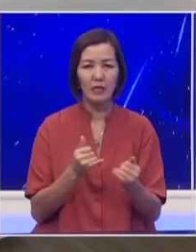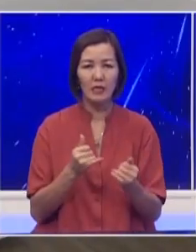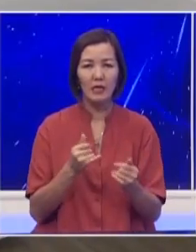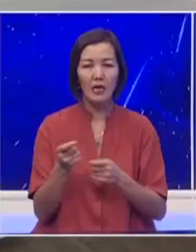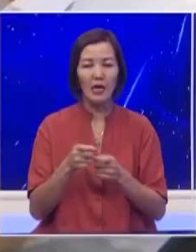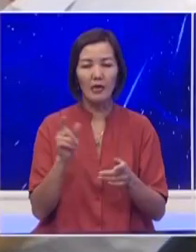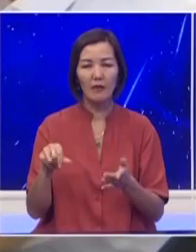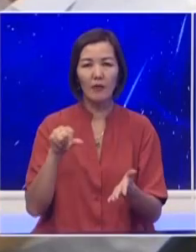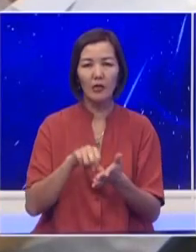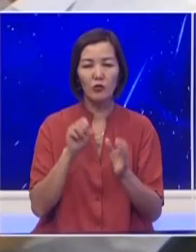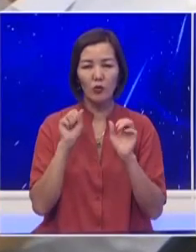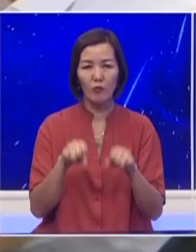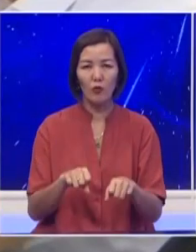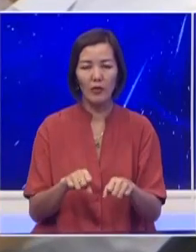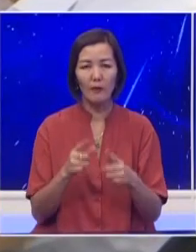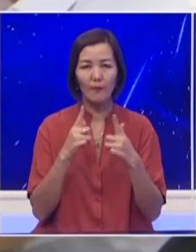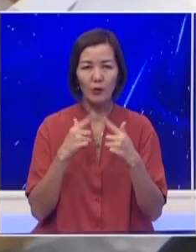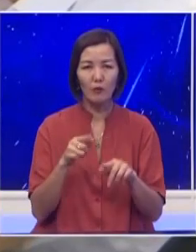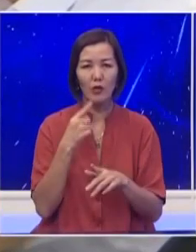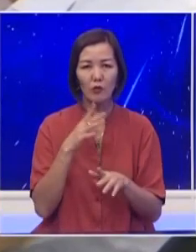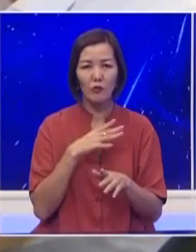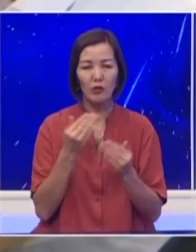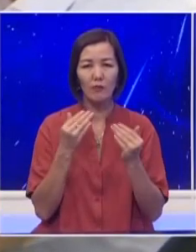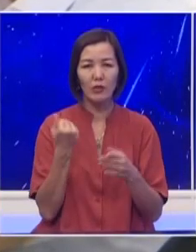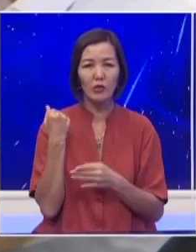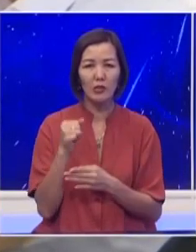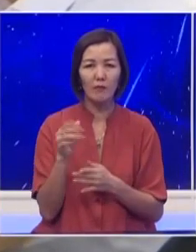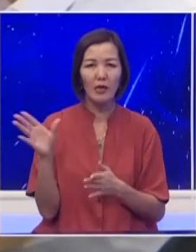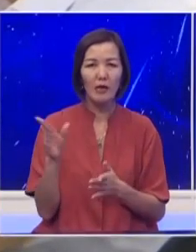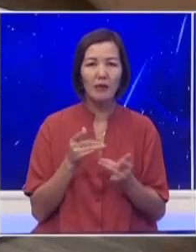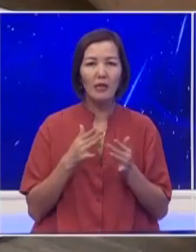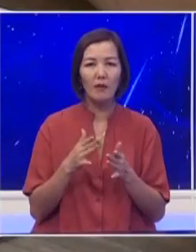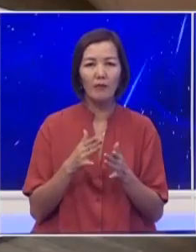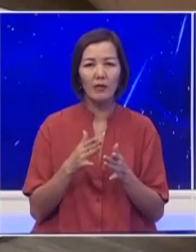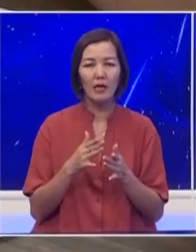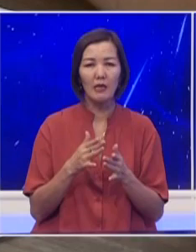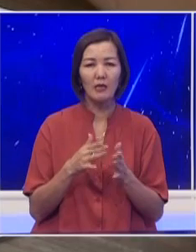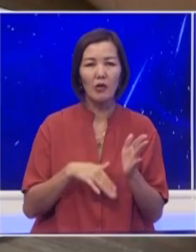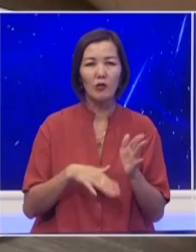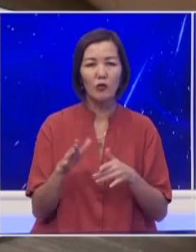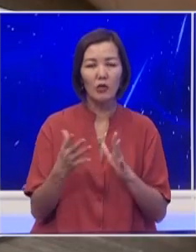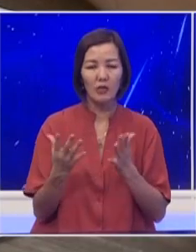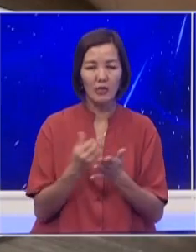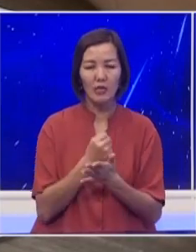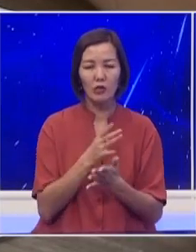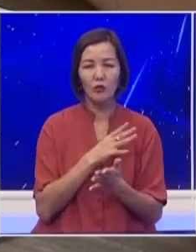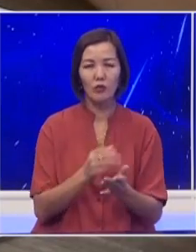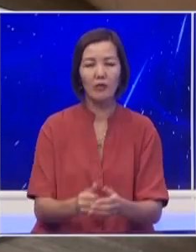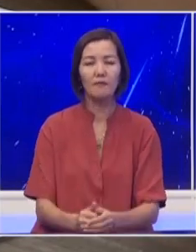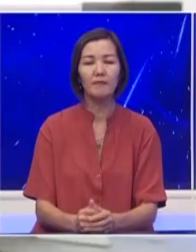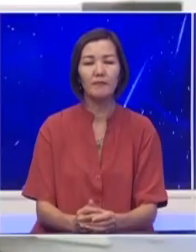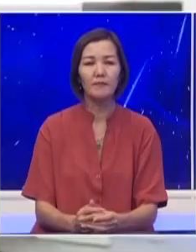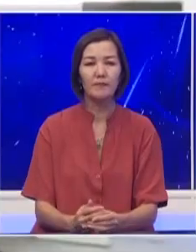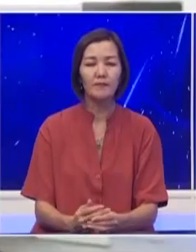қатысу құқығына ие болған. Ұйымдастырушылардың айтуынша, биылғы жеңімпаз барлық талап үдесінен шығып, жоғары нәтиже